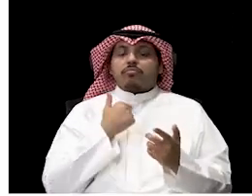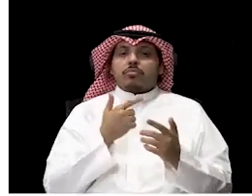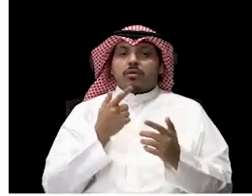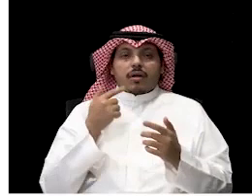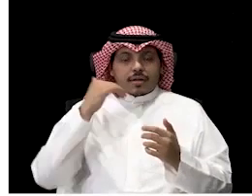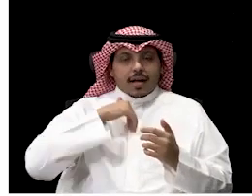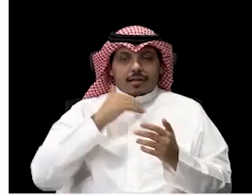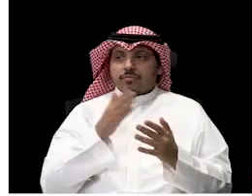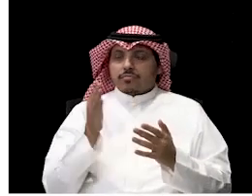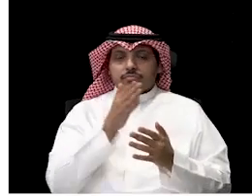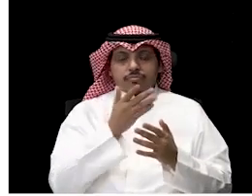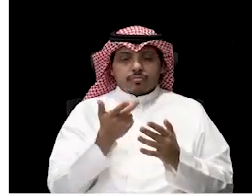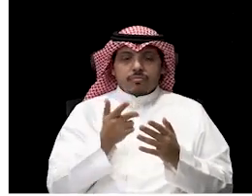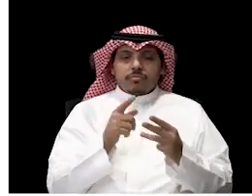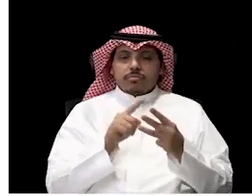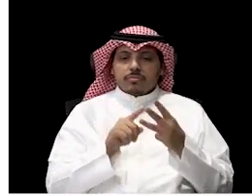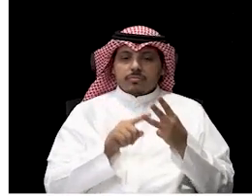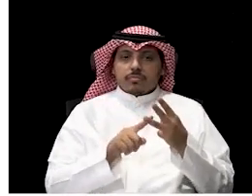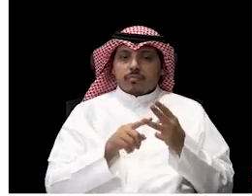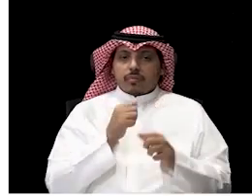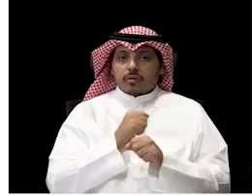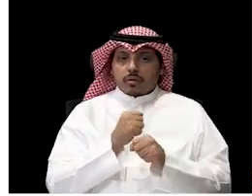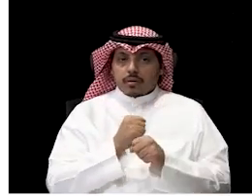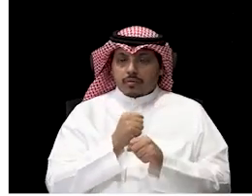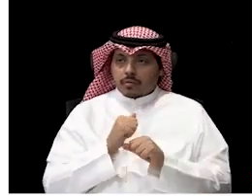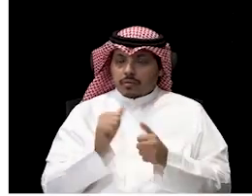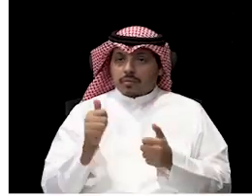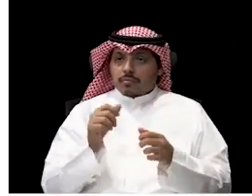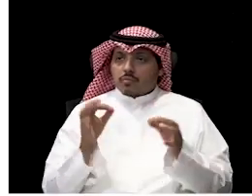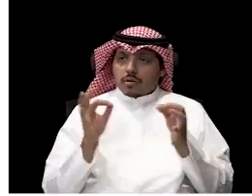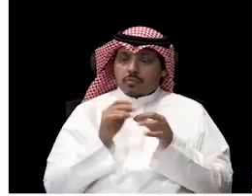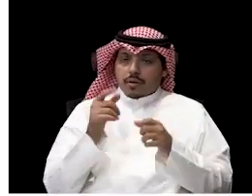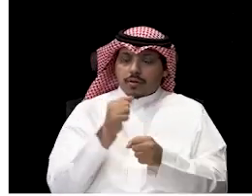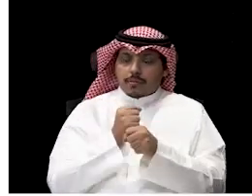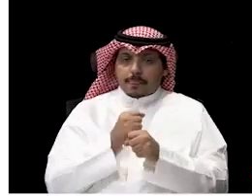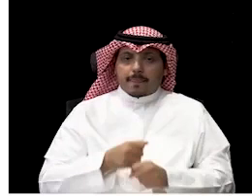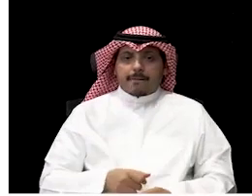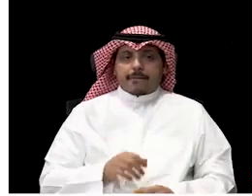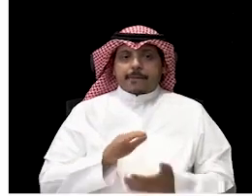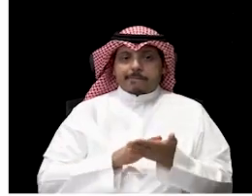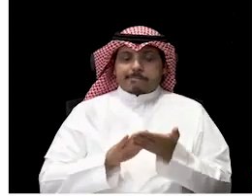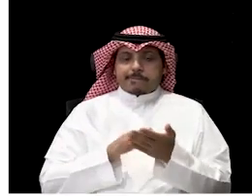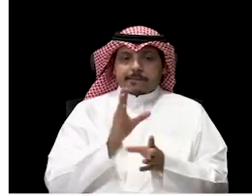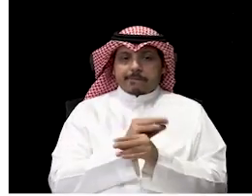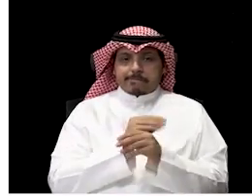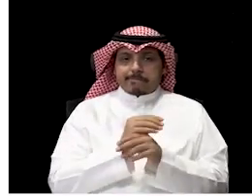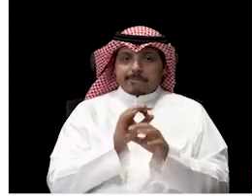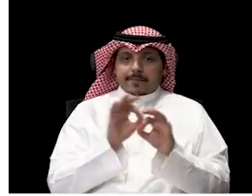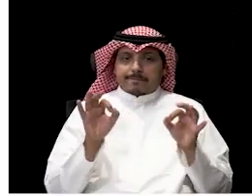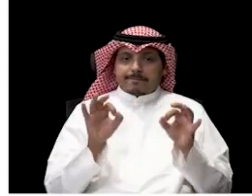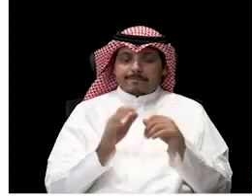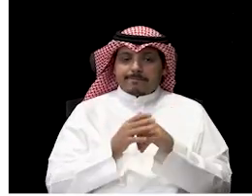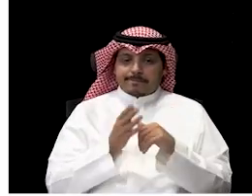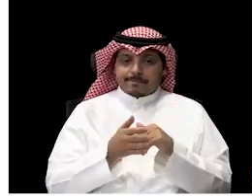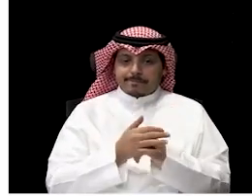تكون قدراتنا مناسبة لهذه المهنة، أن نجد مكان في السوق حسب حاجته